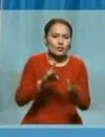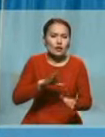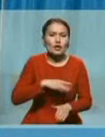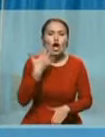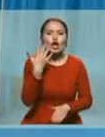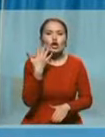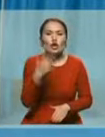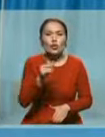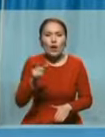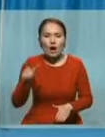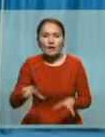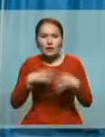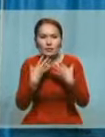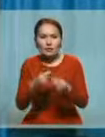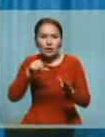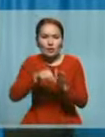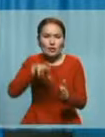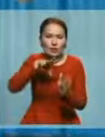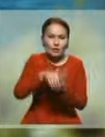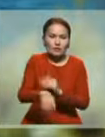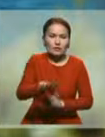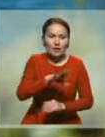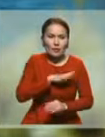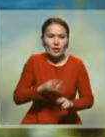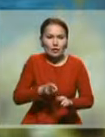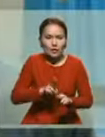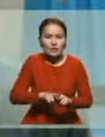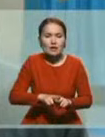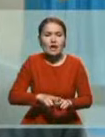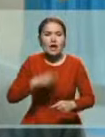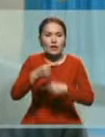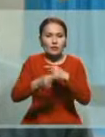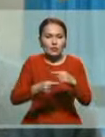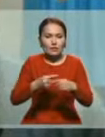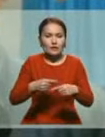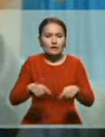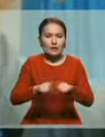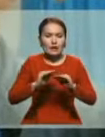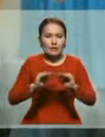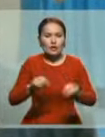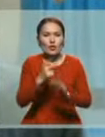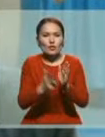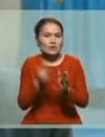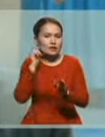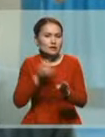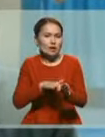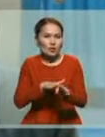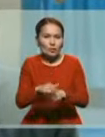дауыс берді. Оның ішінде Бексұлтан азаматтық борышын алғаш рет орындап отыр. Бүгін еліміз үшін маңызды